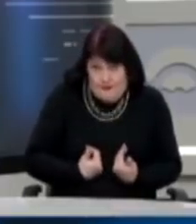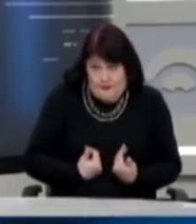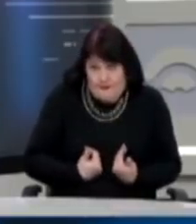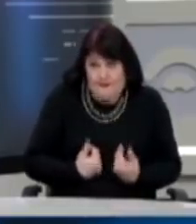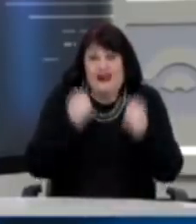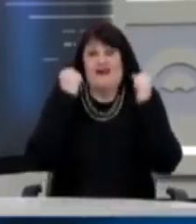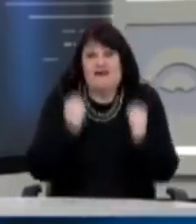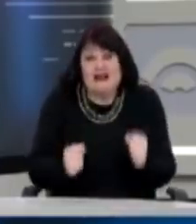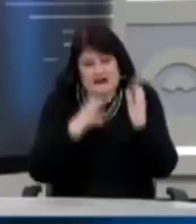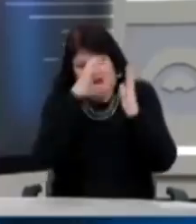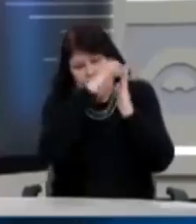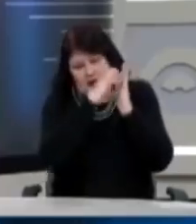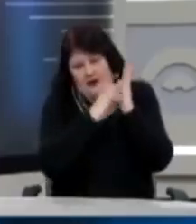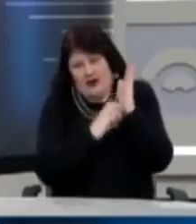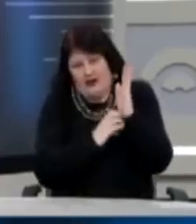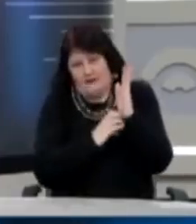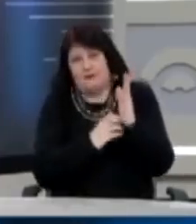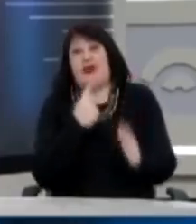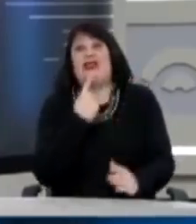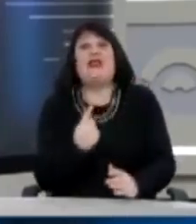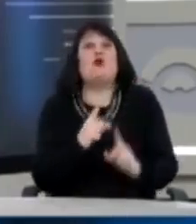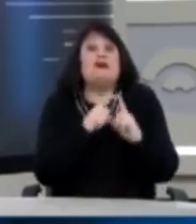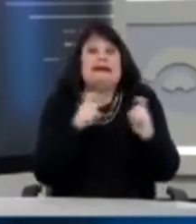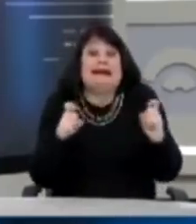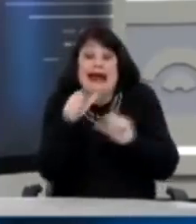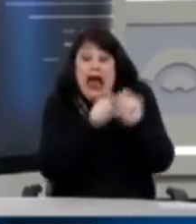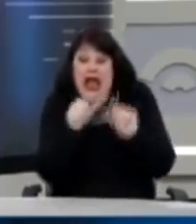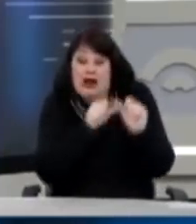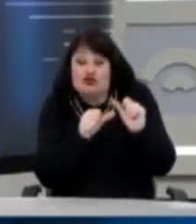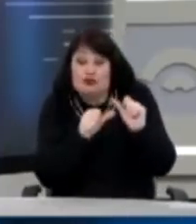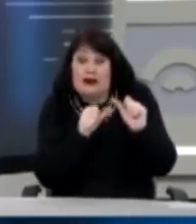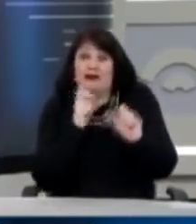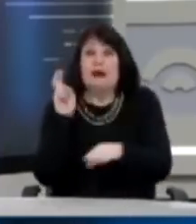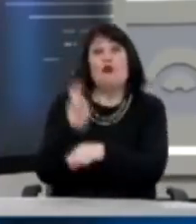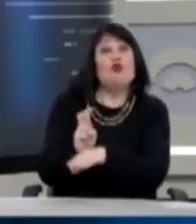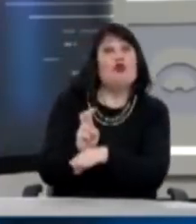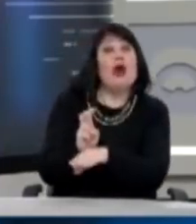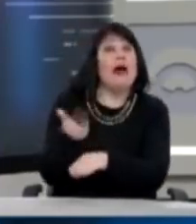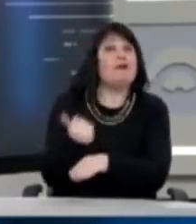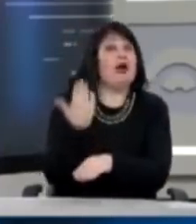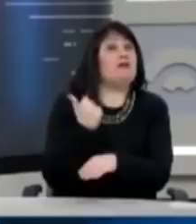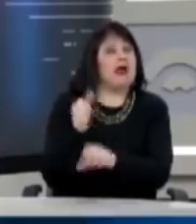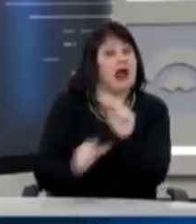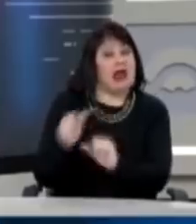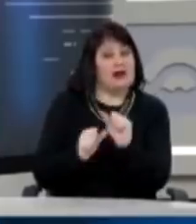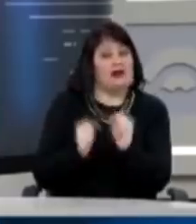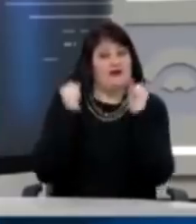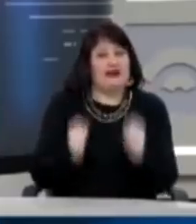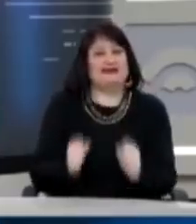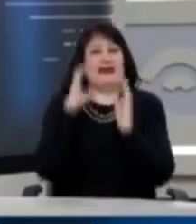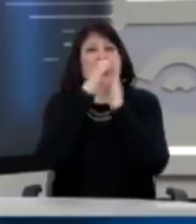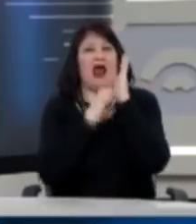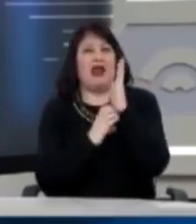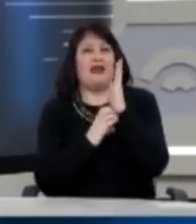Βασικά άρθρα. Δεν θα ξεκινήσουμε από το τι αναθεωρείται, αλλά από τι δεν αναθεωρείται. Βασικά άρθρα.